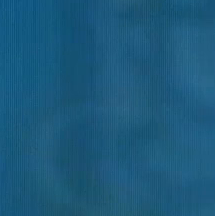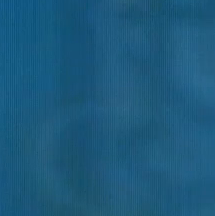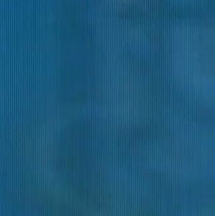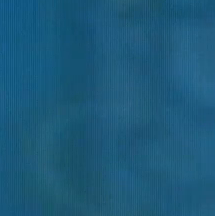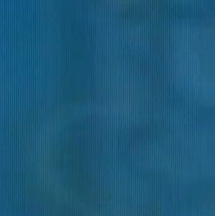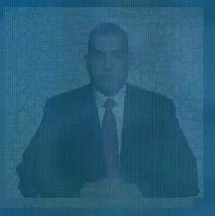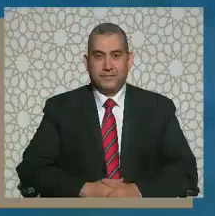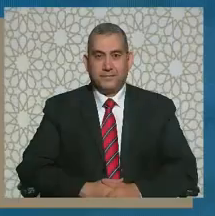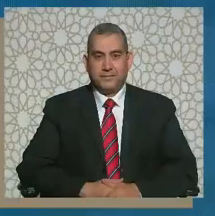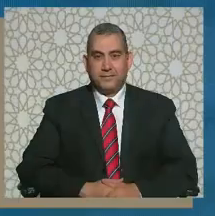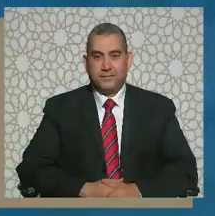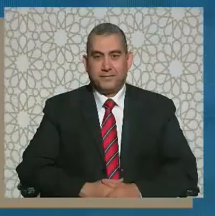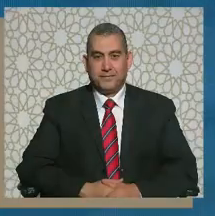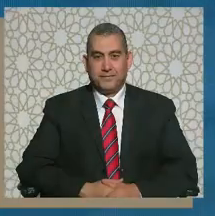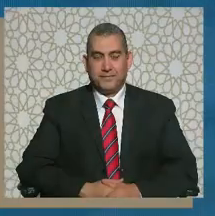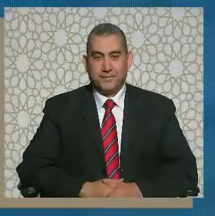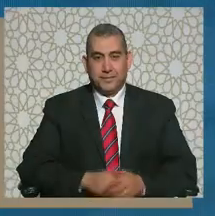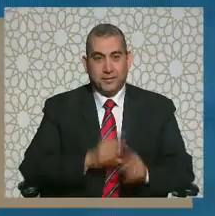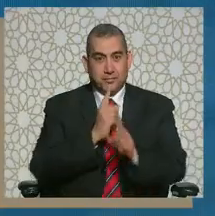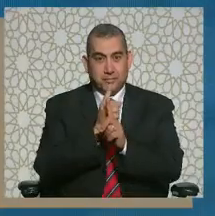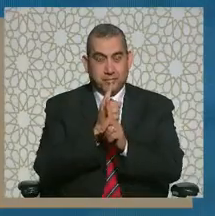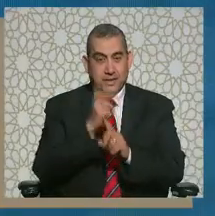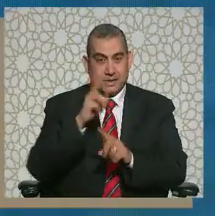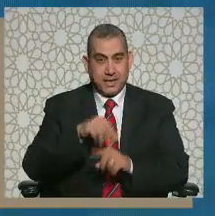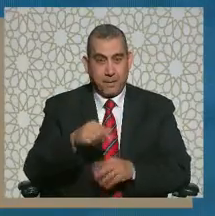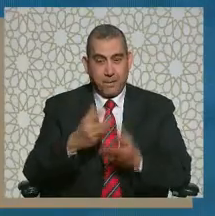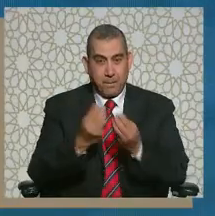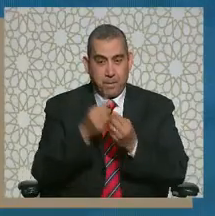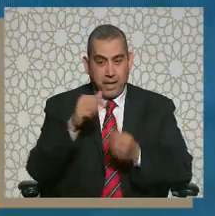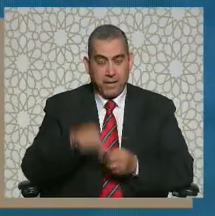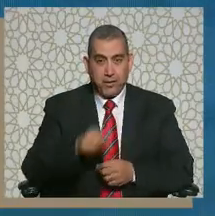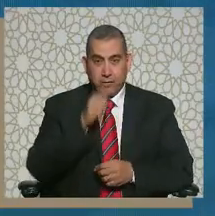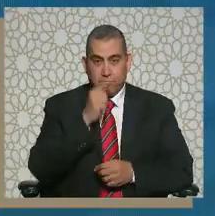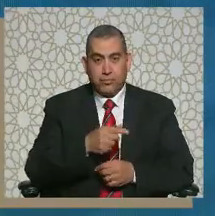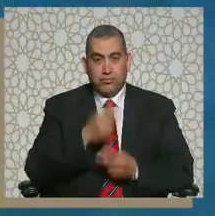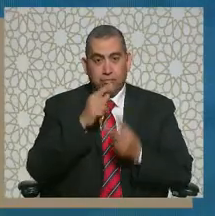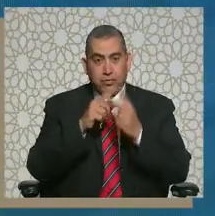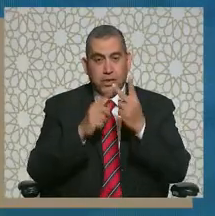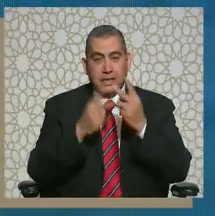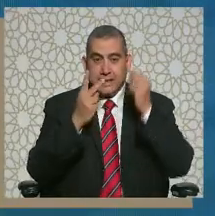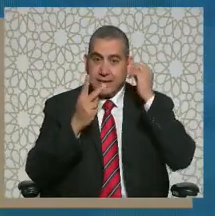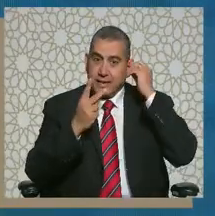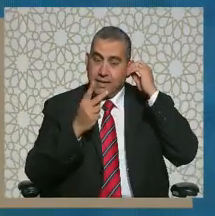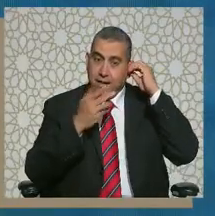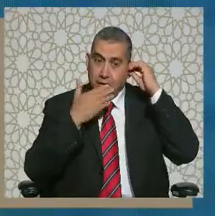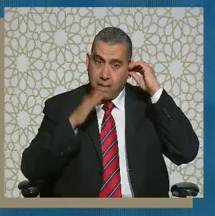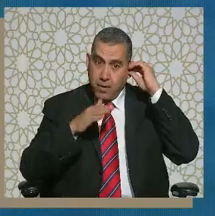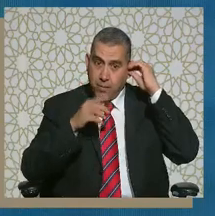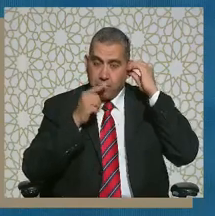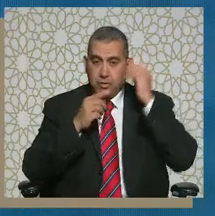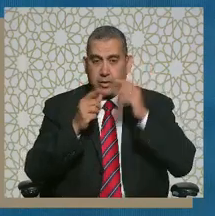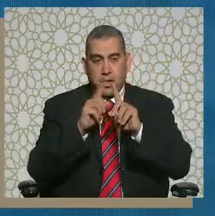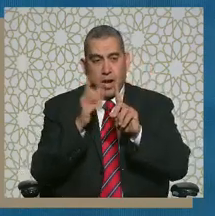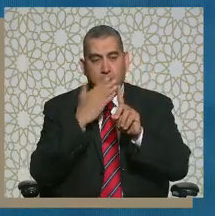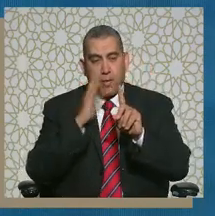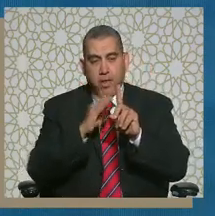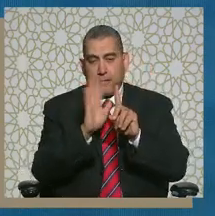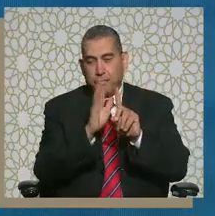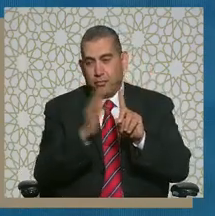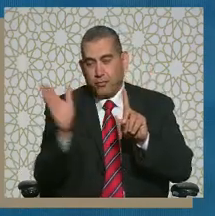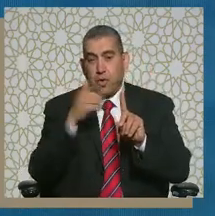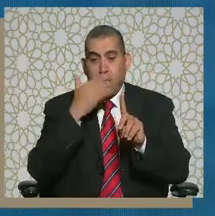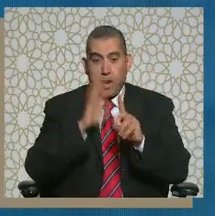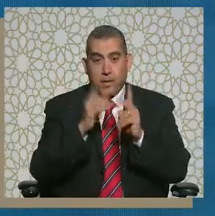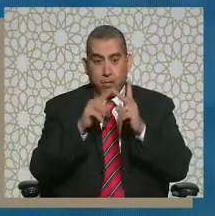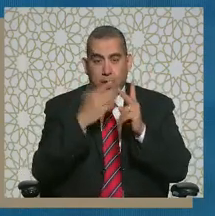الفاصل رجعنا لحضراتكم ومعانا صنفين صنف رمضان بيفارق وصنف رمضان ما يقدرش